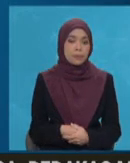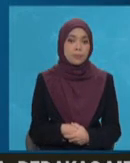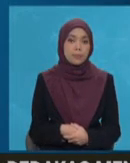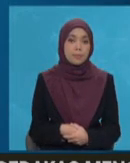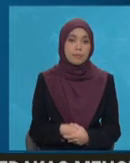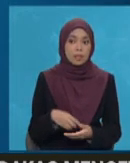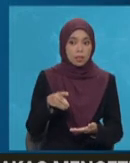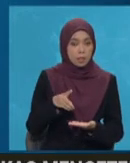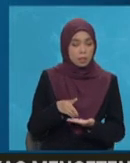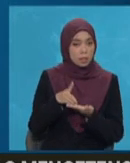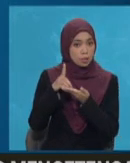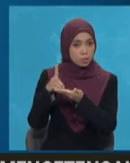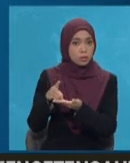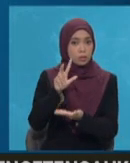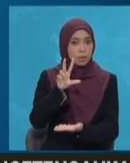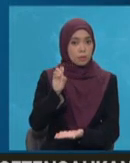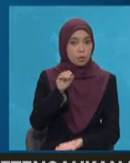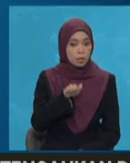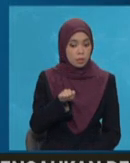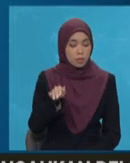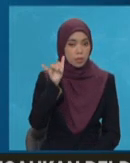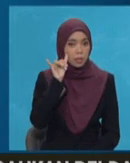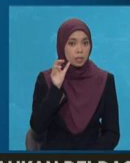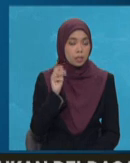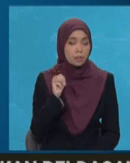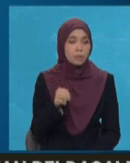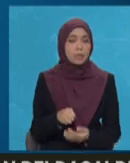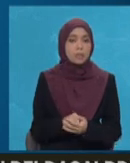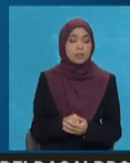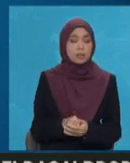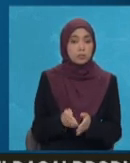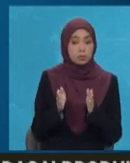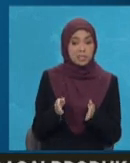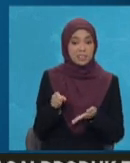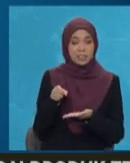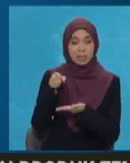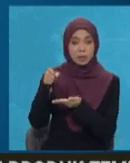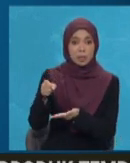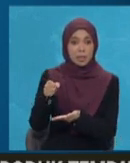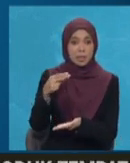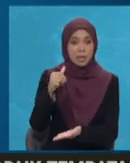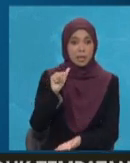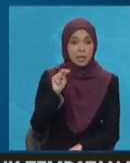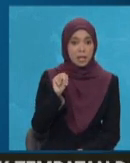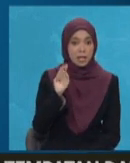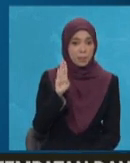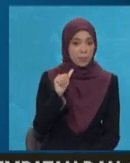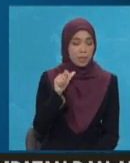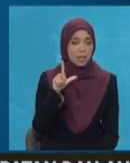Dharma kepada 30 anak yatim disempurnakan oleh Datuk Bergek Sri Haji Abang Muhammad Irwan bin Haji Hambali